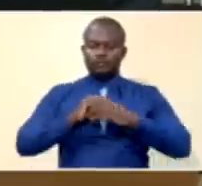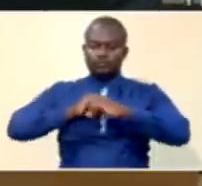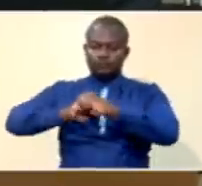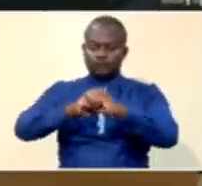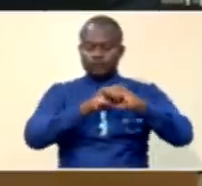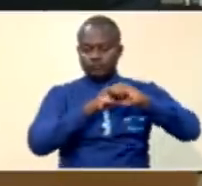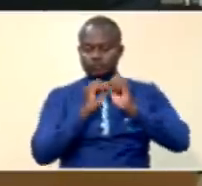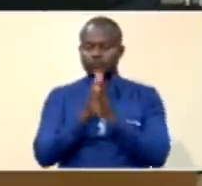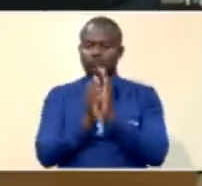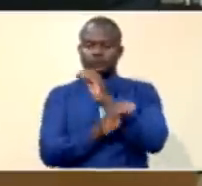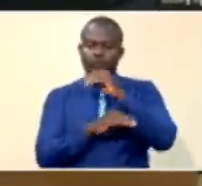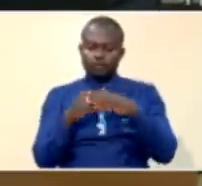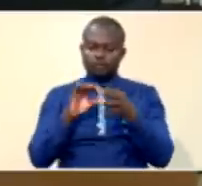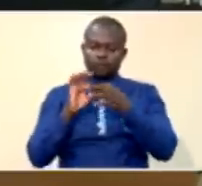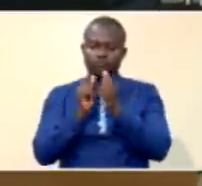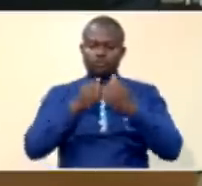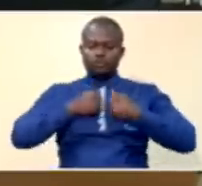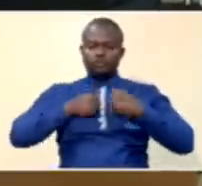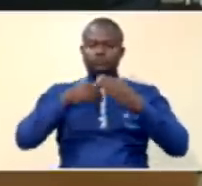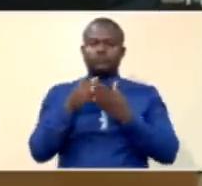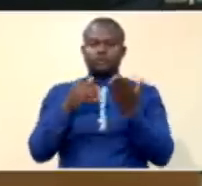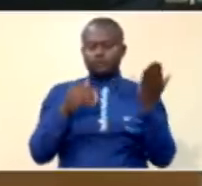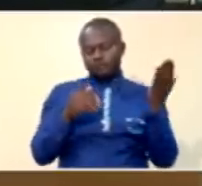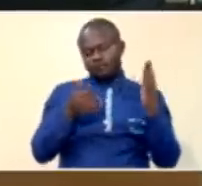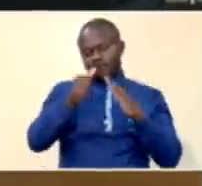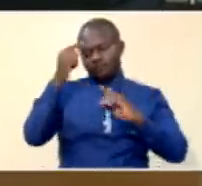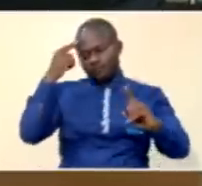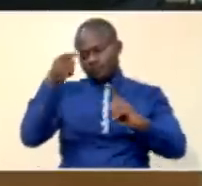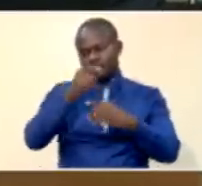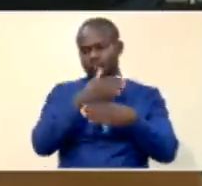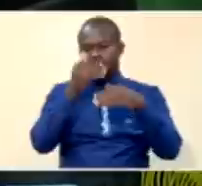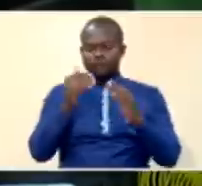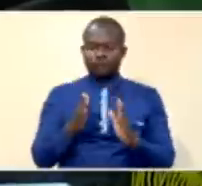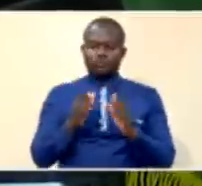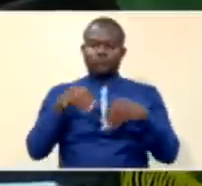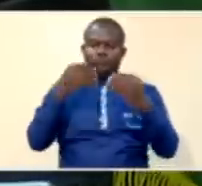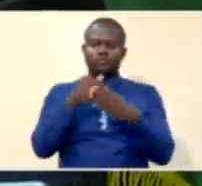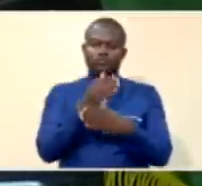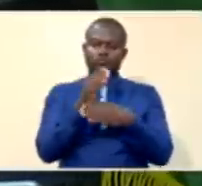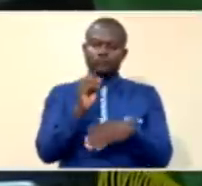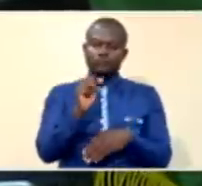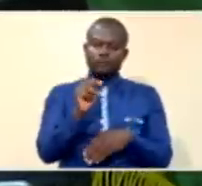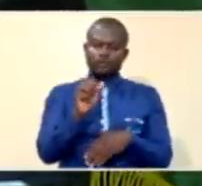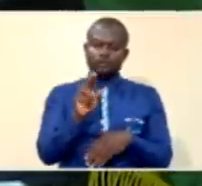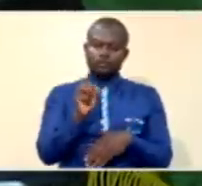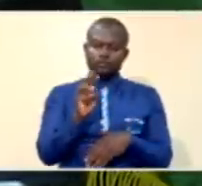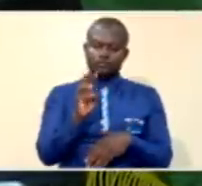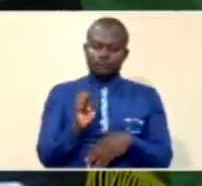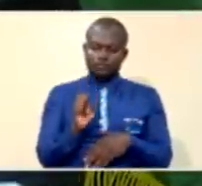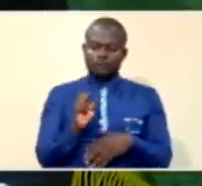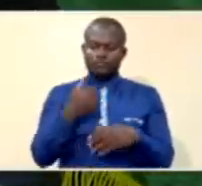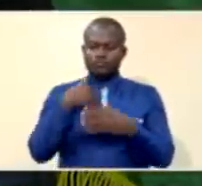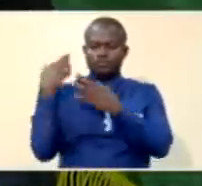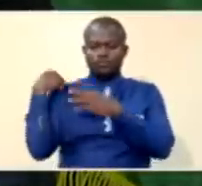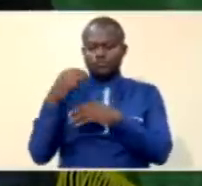y'igihugu, gushimangira ubumwe bw'Abanyarwanda, uburere mboneragihugu nizo ntego z'iyi Minisiteri yahawe izina rya Mina Ubumwe mu mpine. Ifite